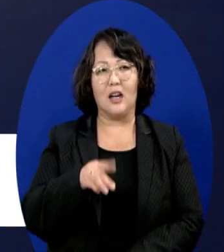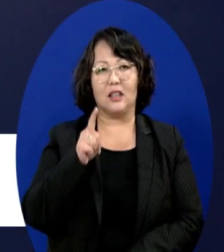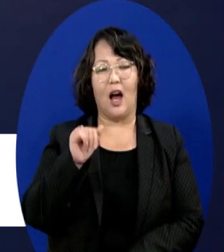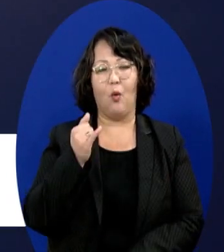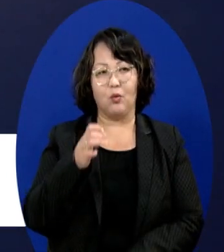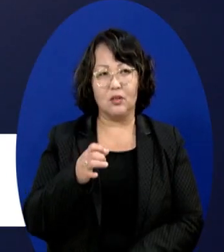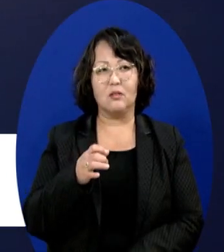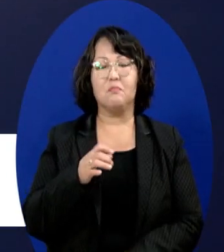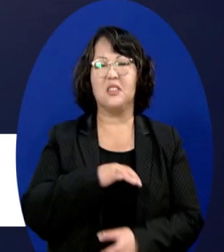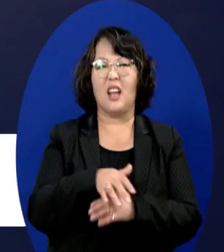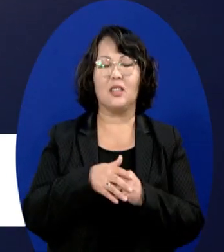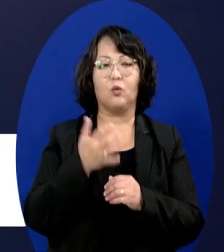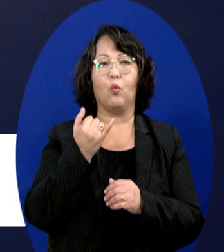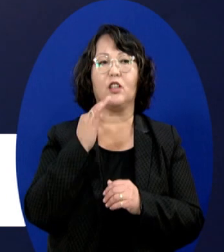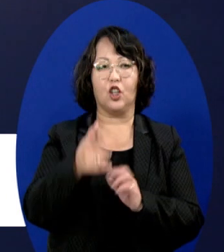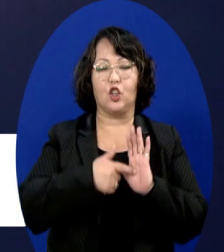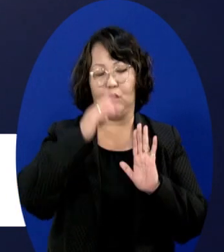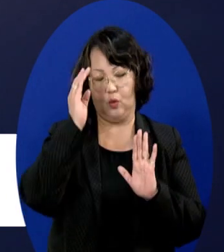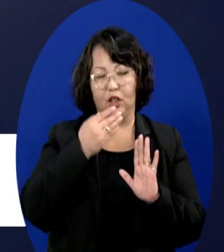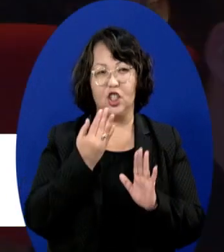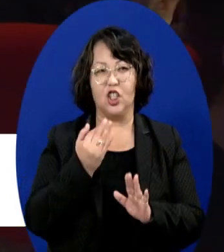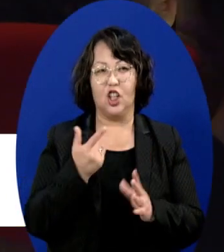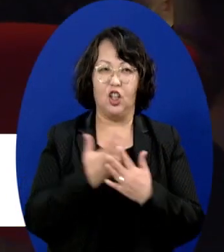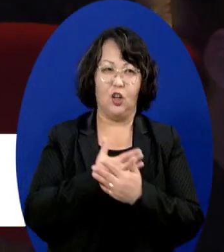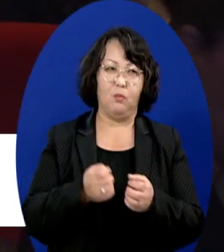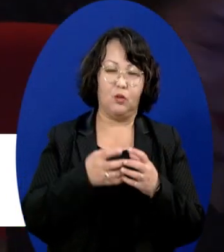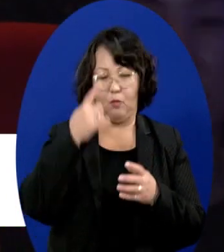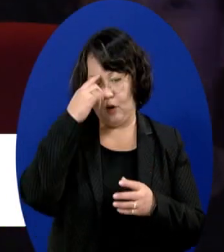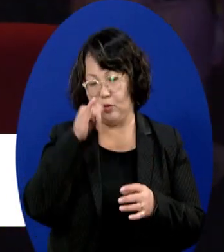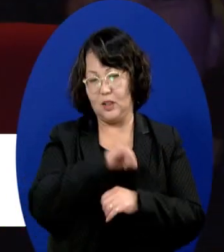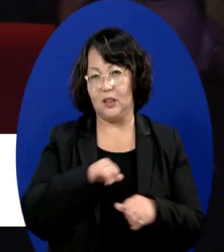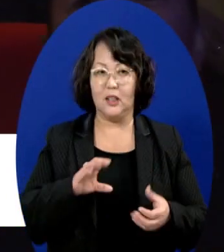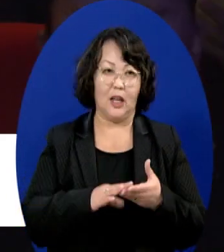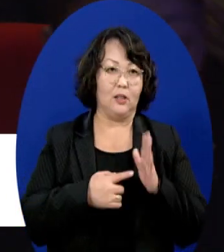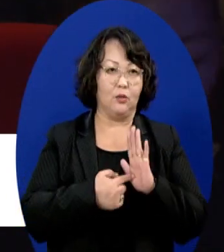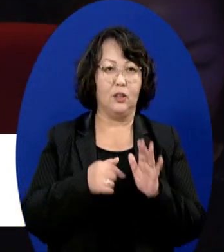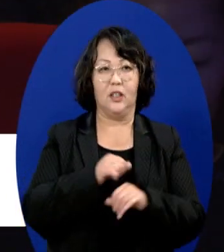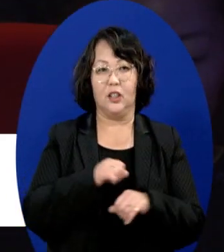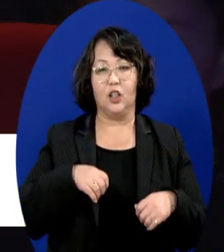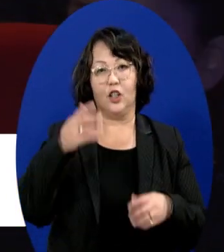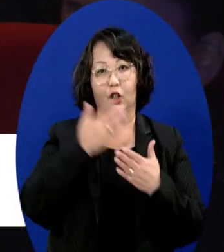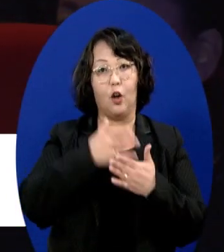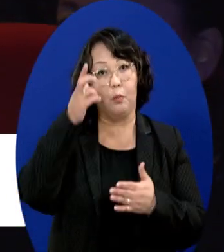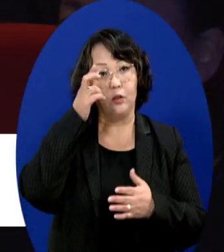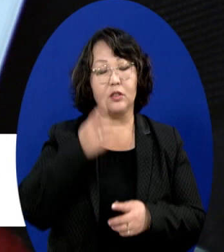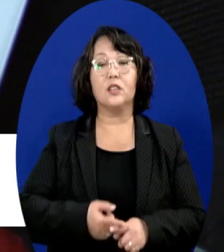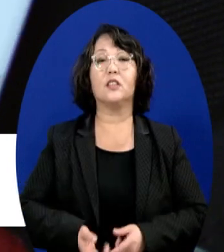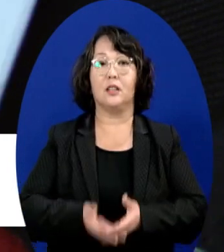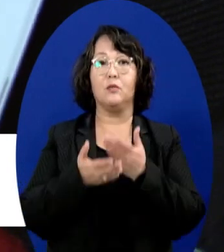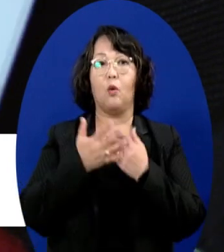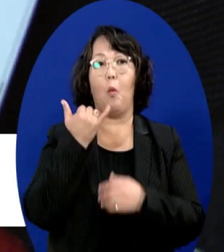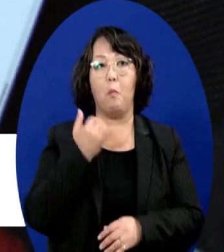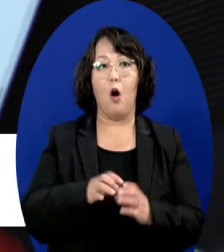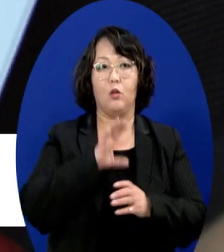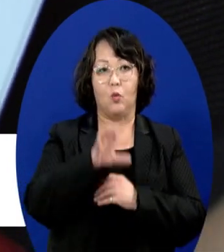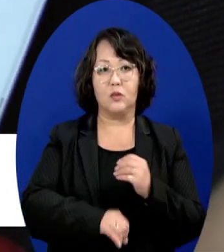индипендент урсгалыг тодорхойлогч шилдэг кино бүтээлийг Монголын үзэгчдэд таниулж, үзэгчдийн кино боловсролыг дэмжиж байна. Энэ удаагийн Улаанбаатар олон